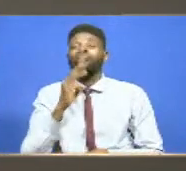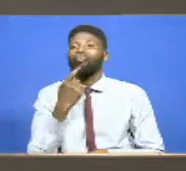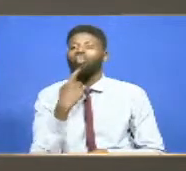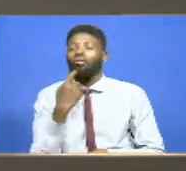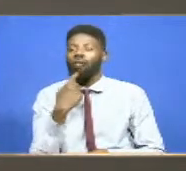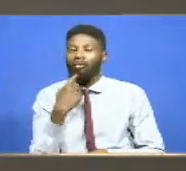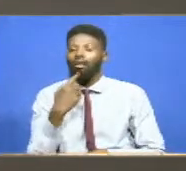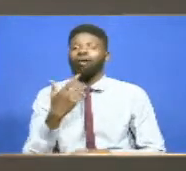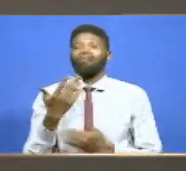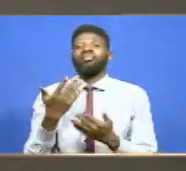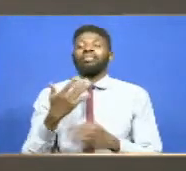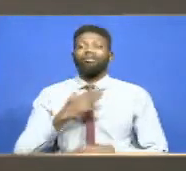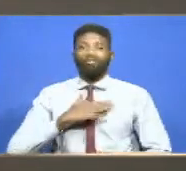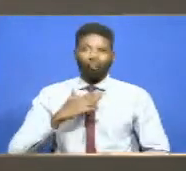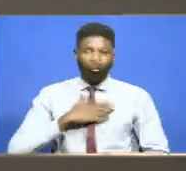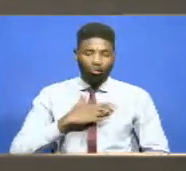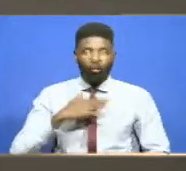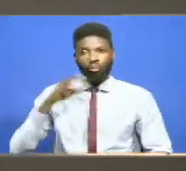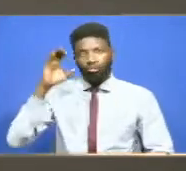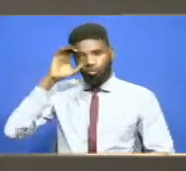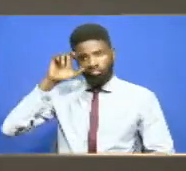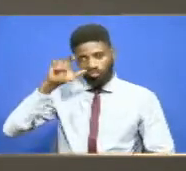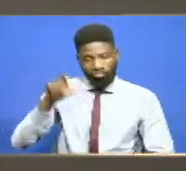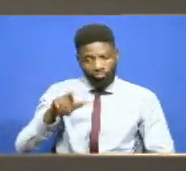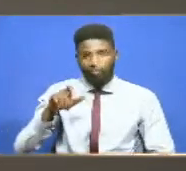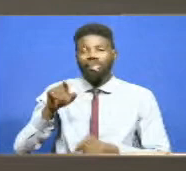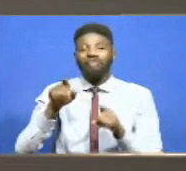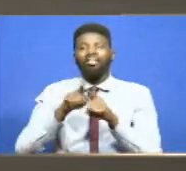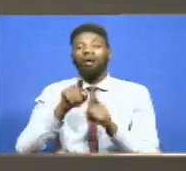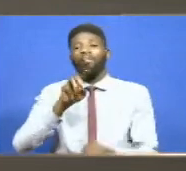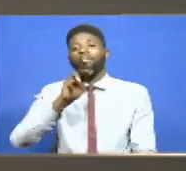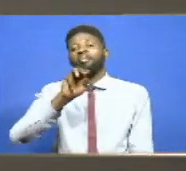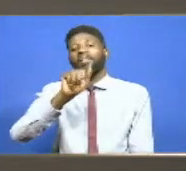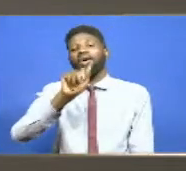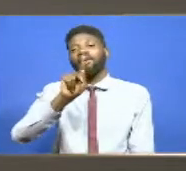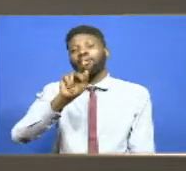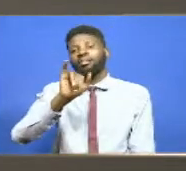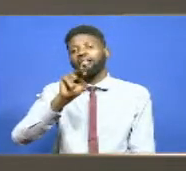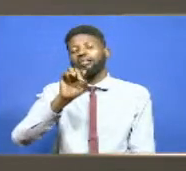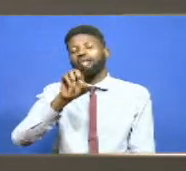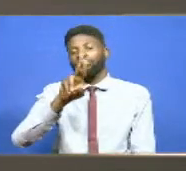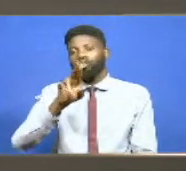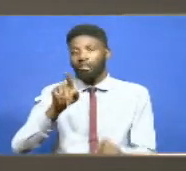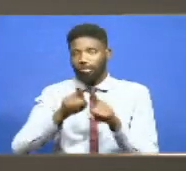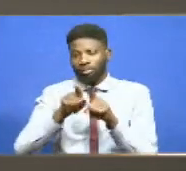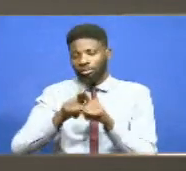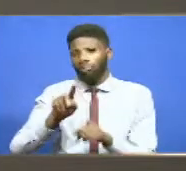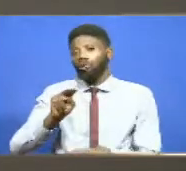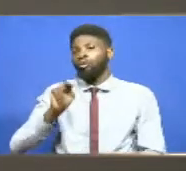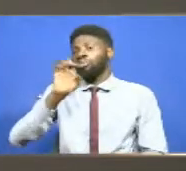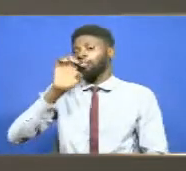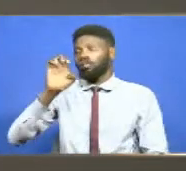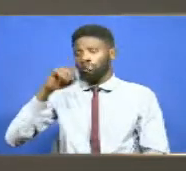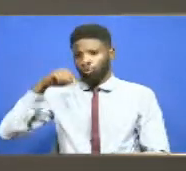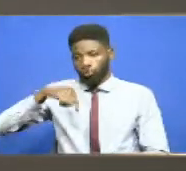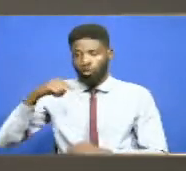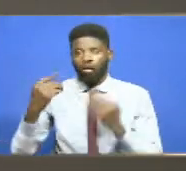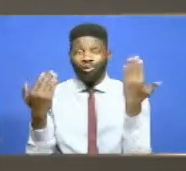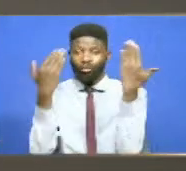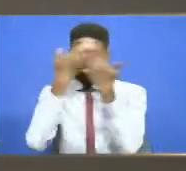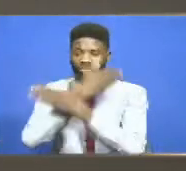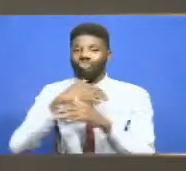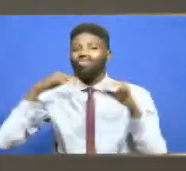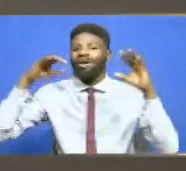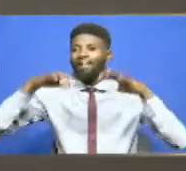pwani, pia maeneo ya Machakos, Makindu, na pia sehemu za kaskazini mashariki mwa nchi. Usiku wa leo tutaona mvua katika